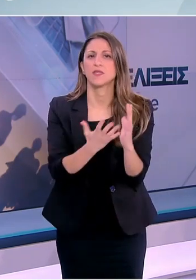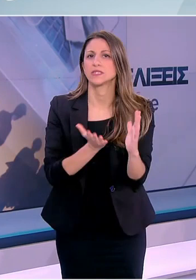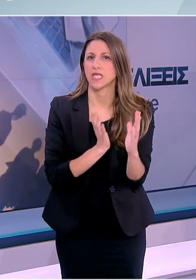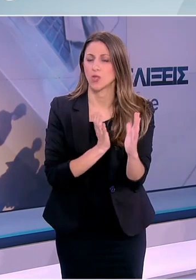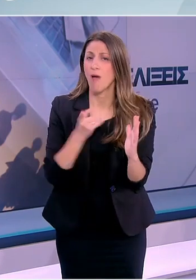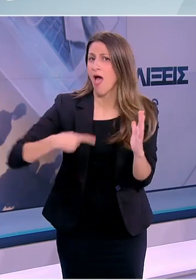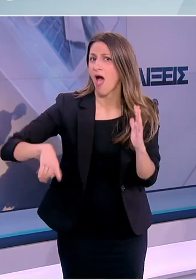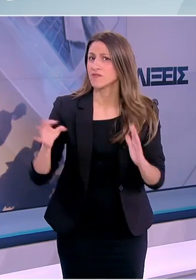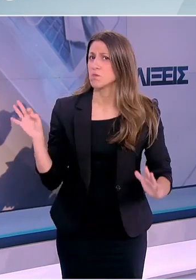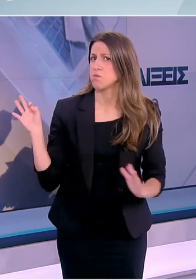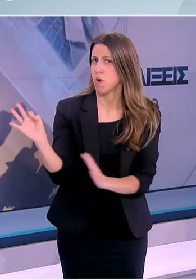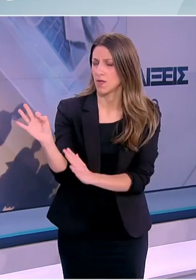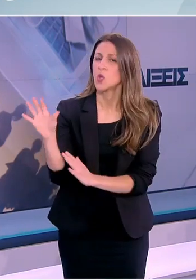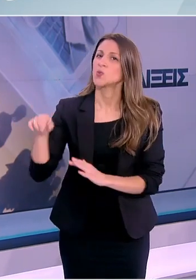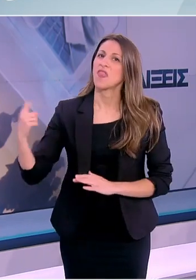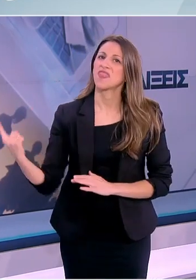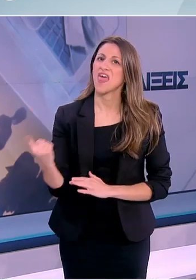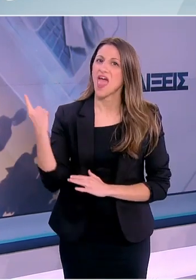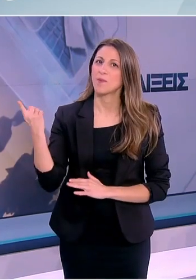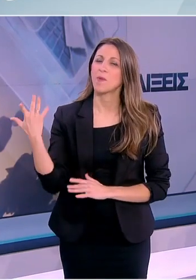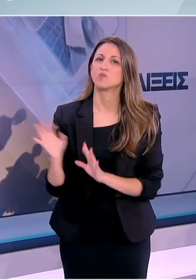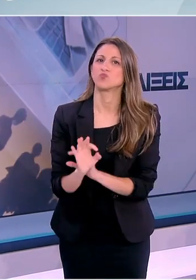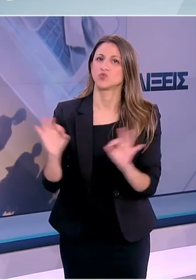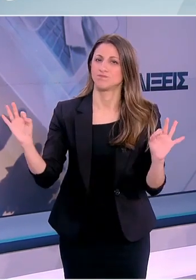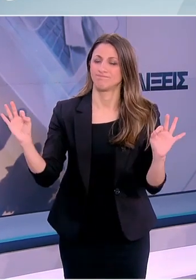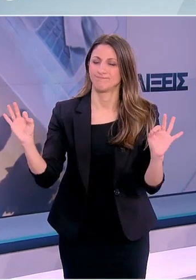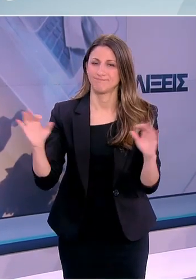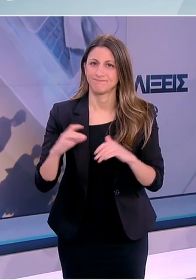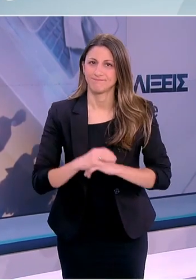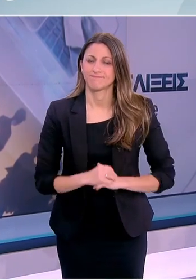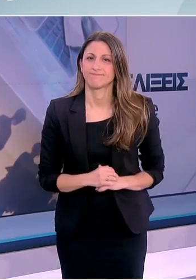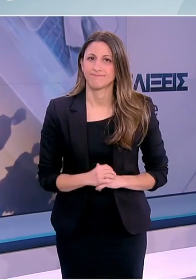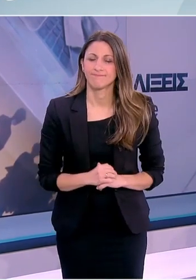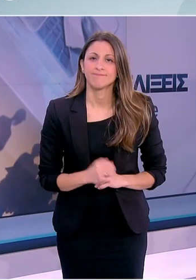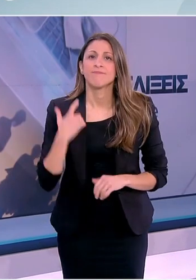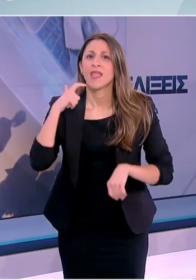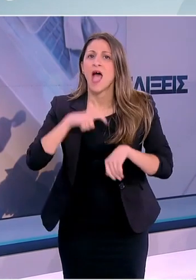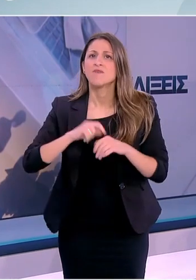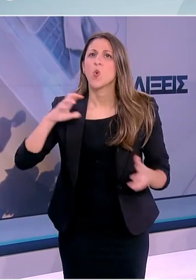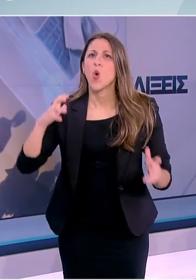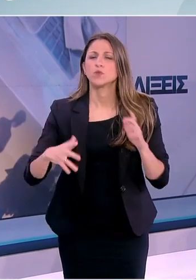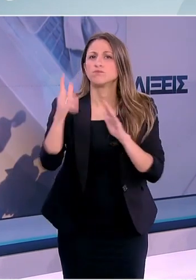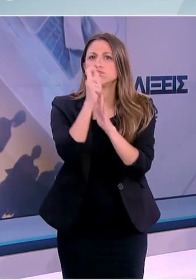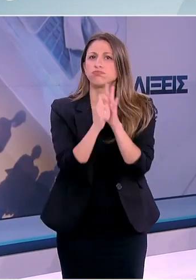μας που ενώ μολύνθηκαν από τον ιό, ανέρωσαν και έγιναν καλά. Έχουν καταγραφεί παγκοσμίως